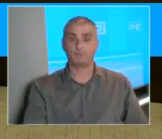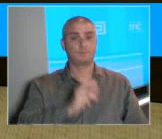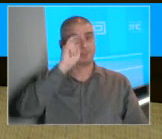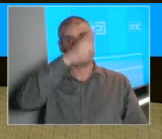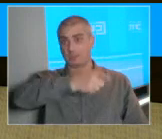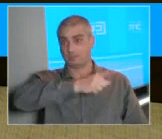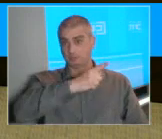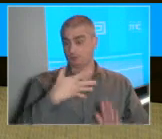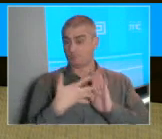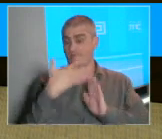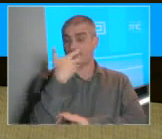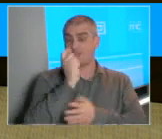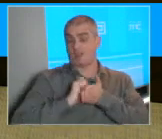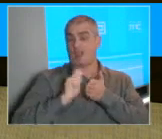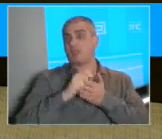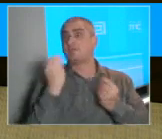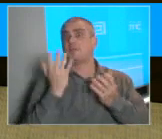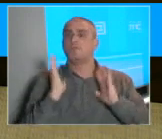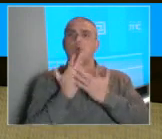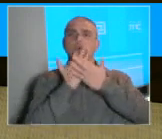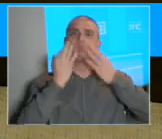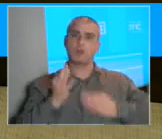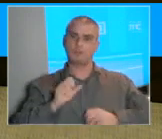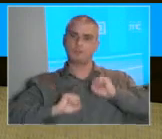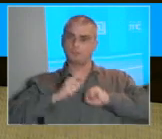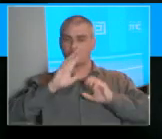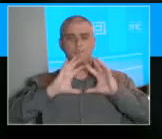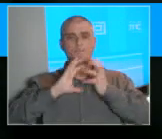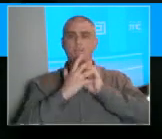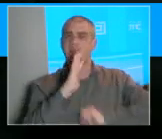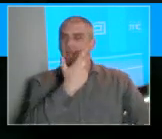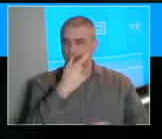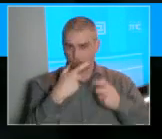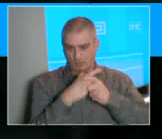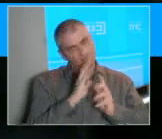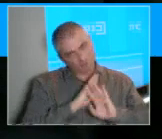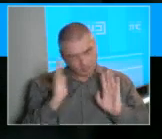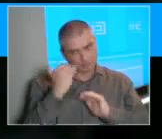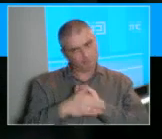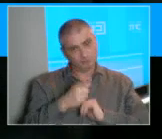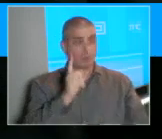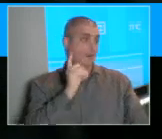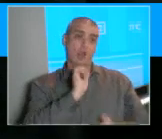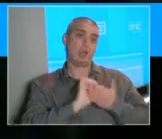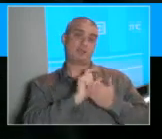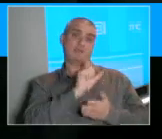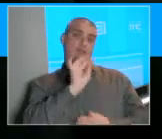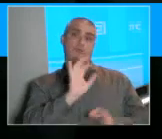גנץ, שמבקר המדינה כתב בעניינו דברים מאוד ברורים בעניין המימד החמישי. אז כן, תפסיקו להטיף מוסר. אבל לא הוגש נגדו כתב